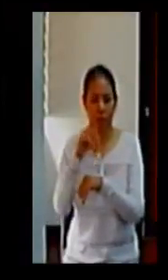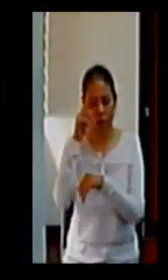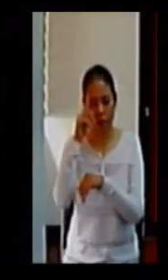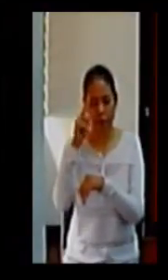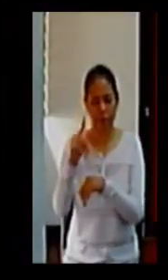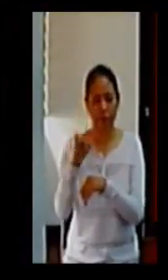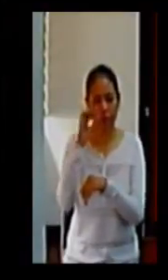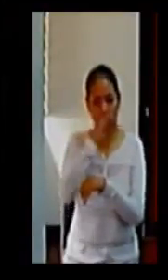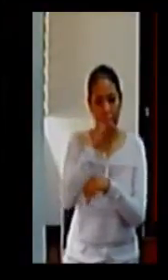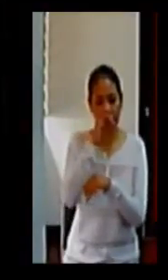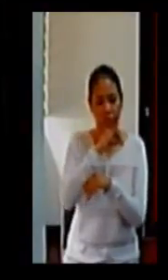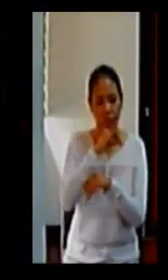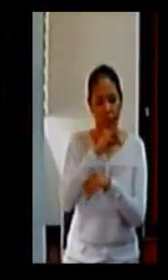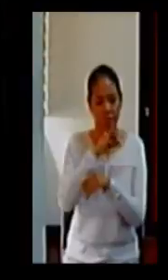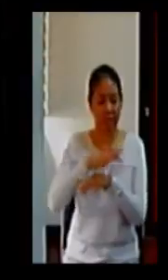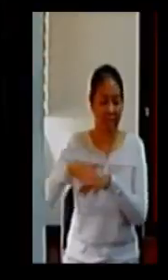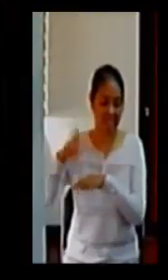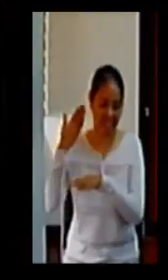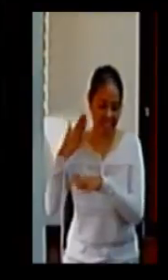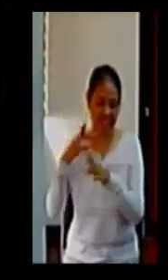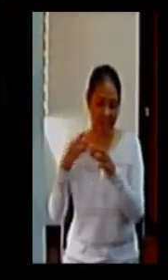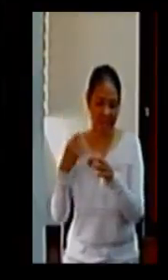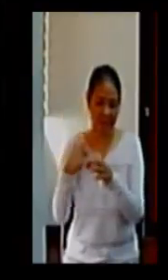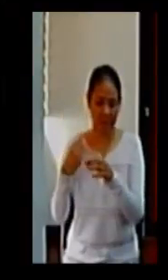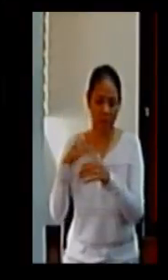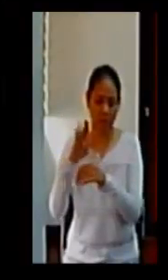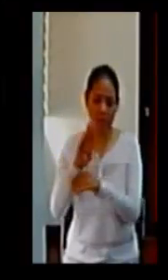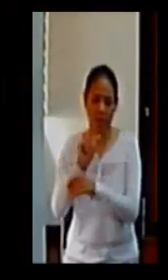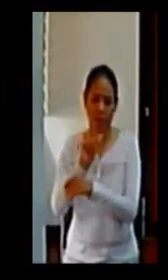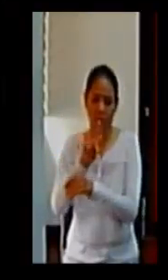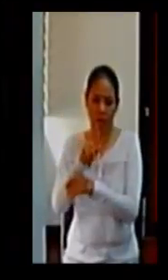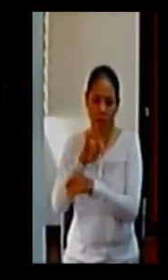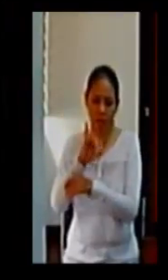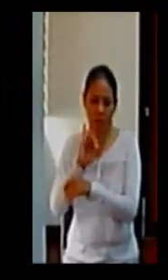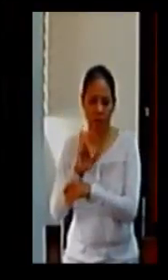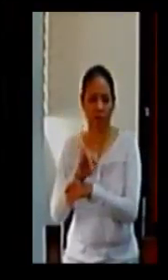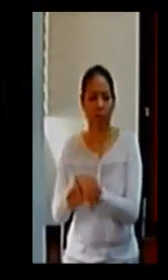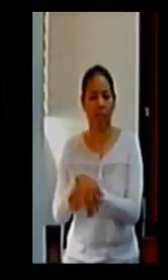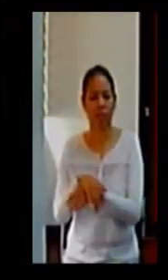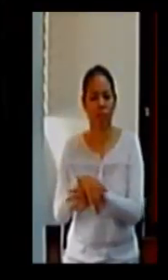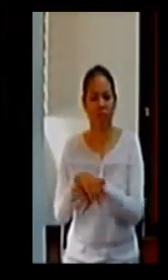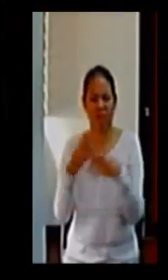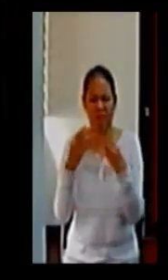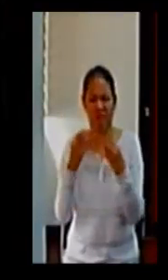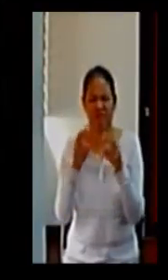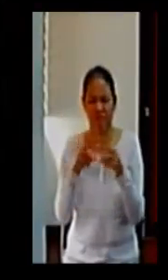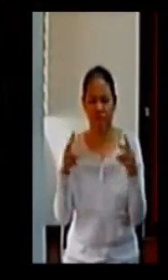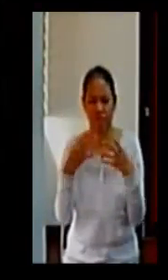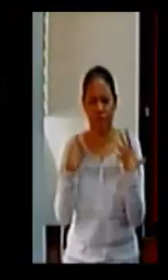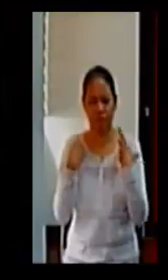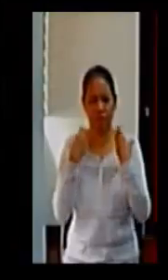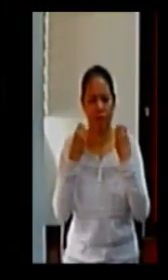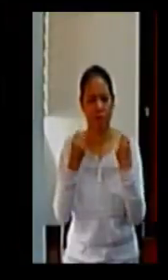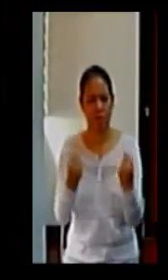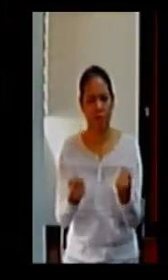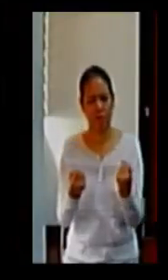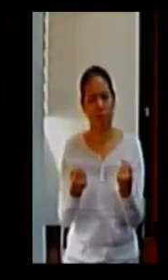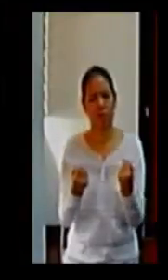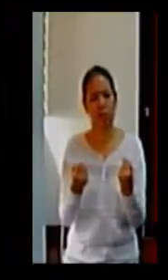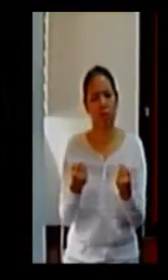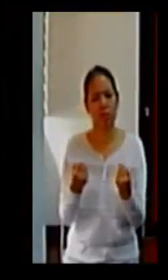Ito noon pag nagbabaki kami, talagang malakas yung baki sa amin, sa aming mga baki, sa aming